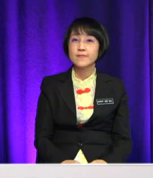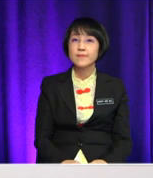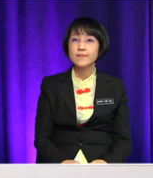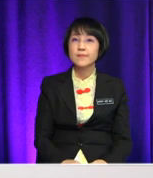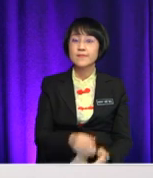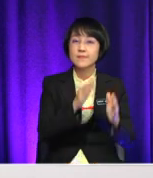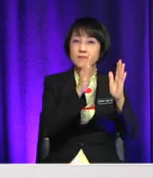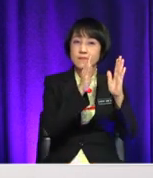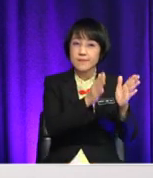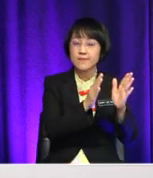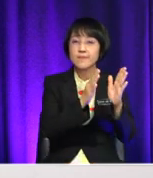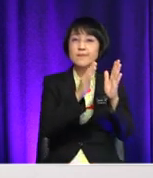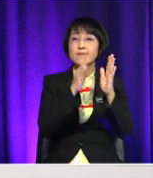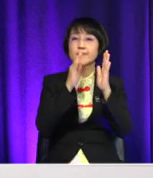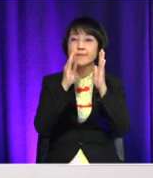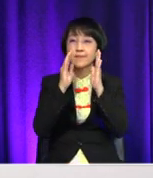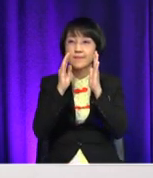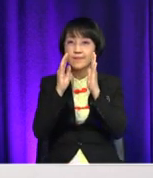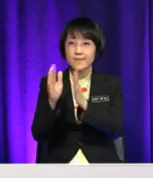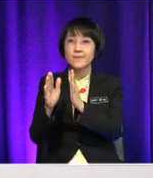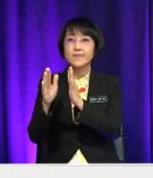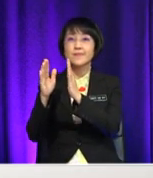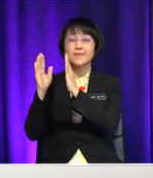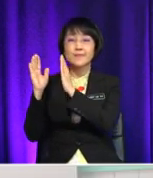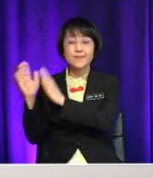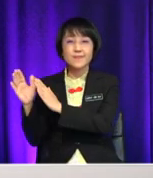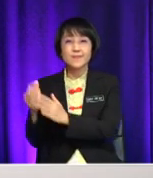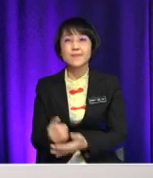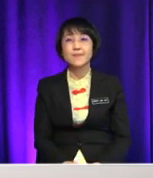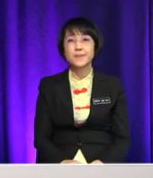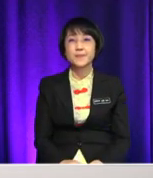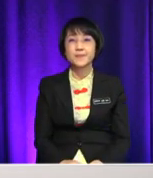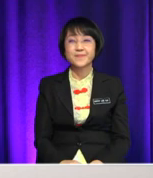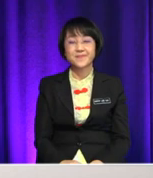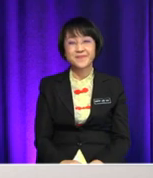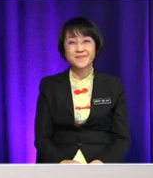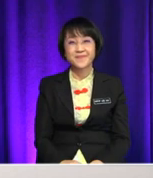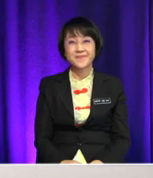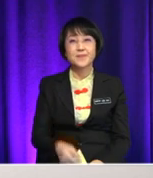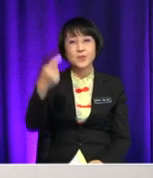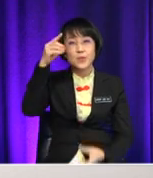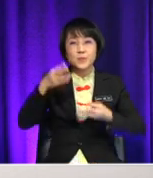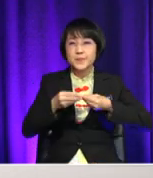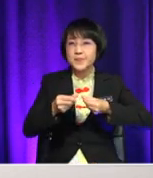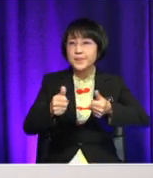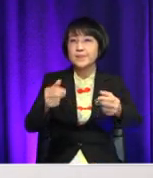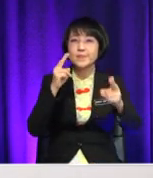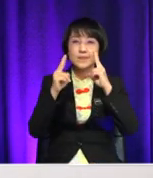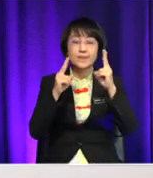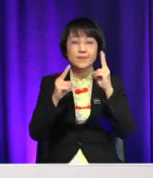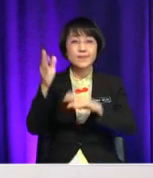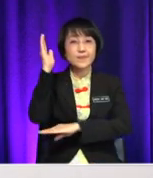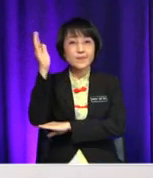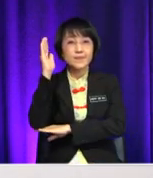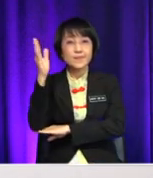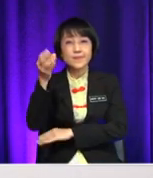tak tak untuk melancarkan pengucapan ataupun ceramah yang disampaikan tadi